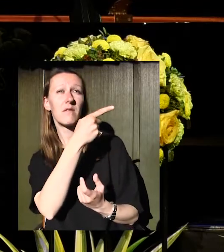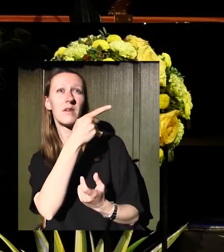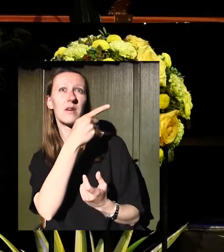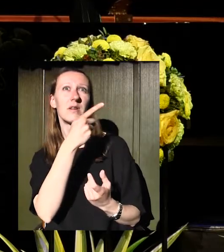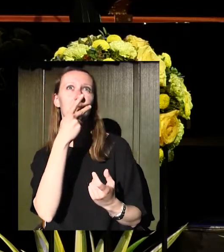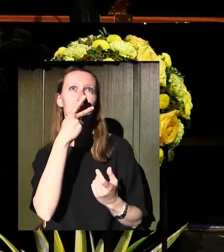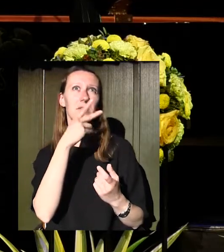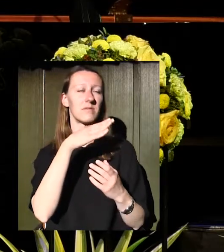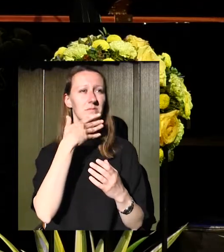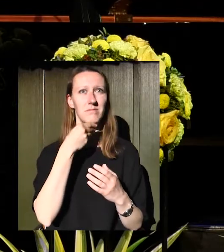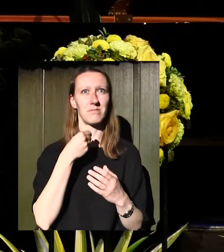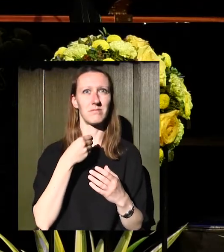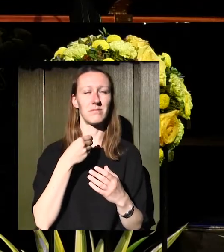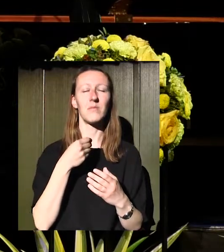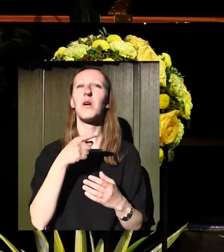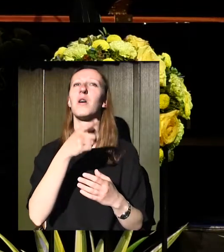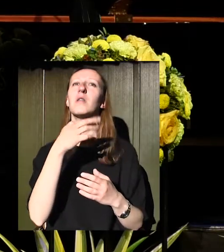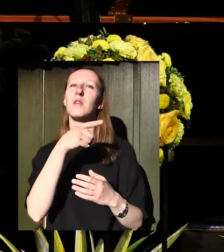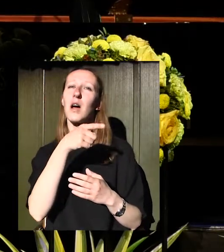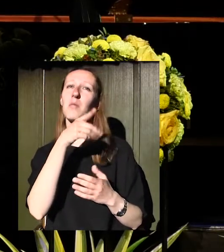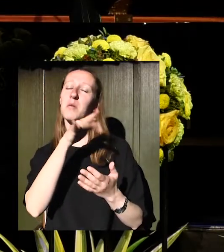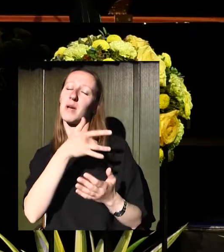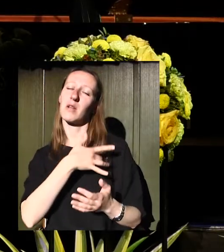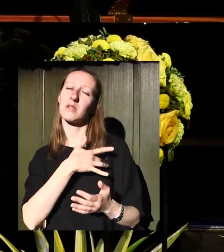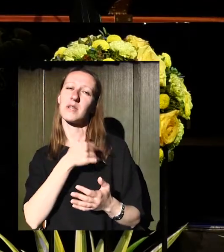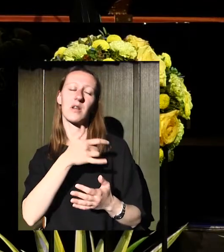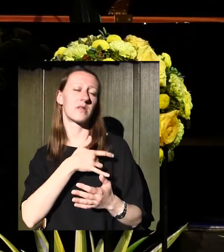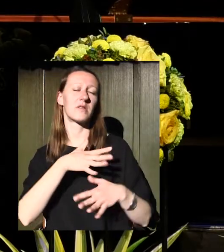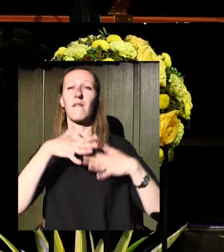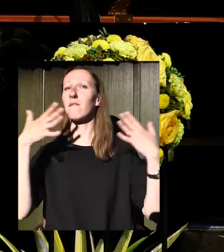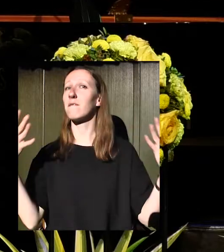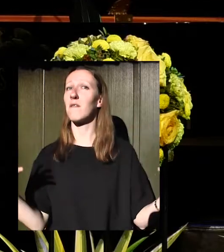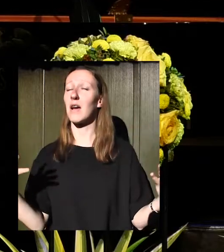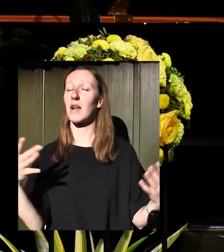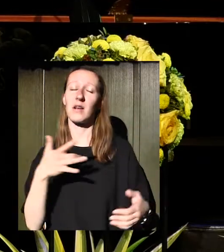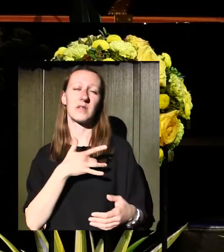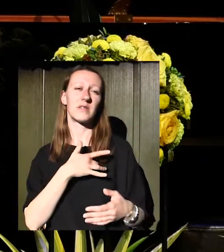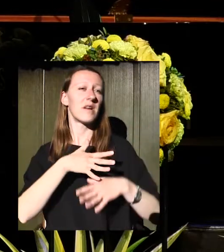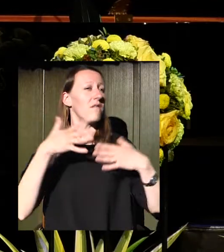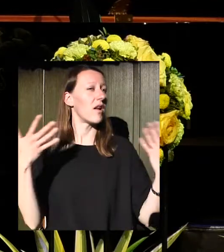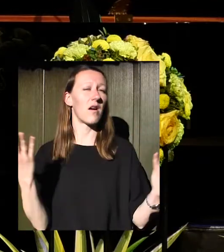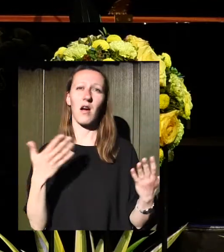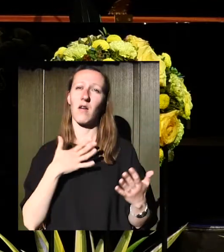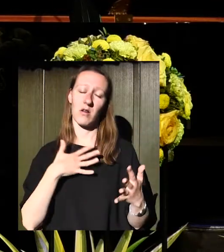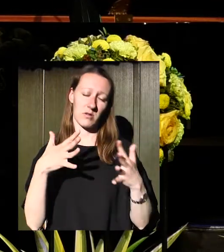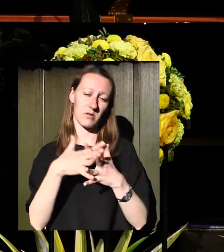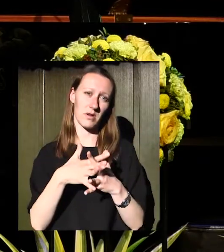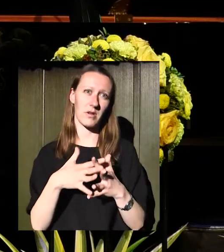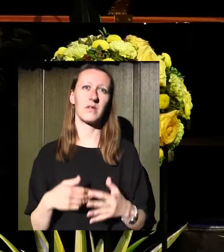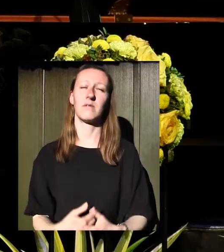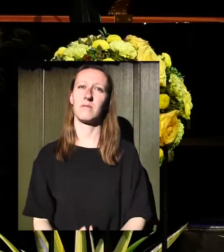la beltà. Ah, lì c'è un cuore grande, grande come la